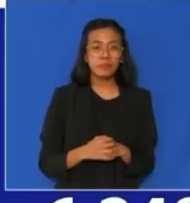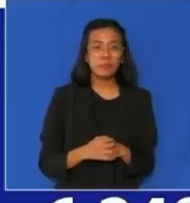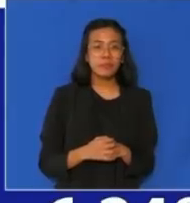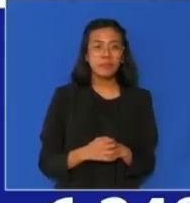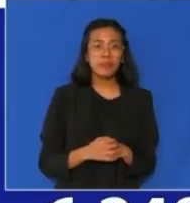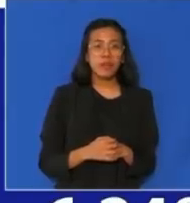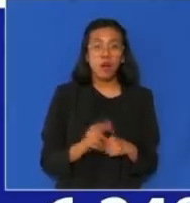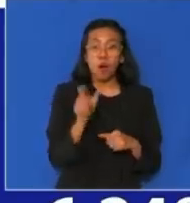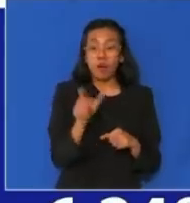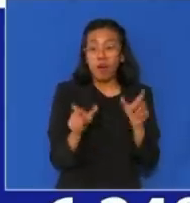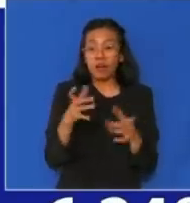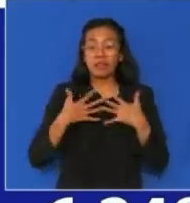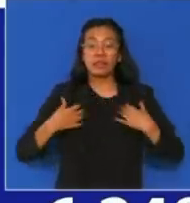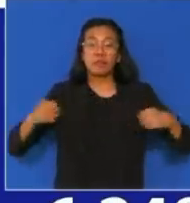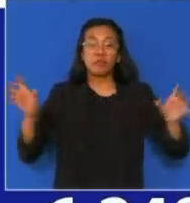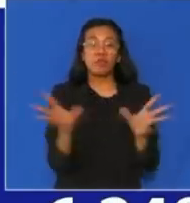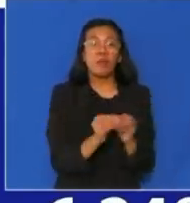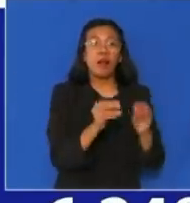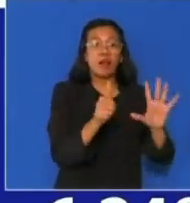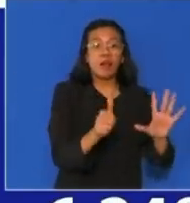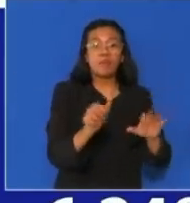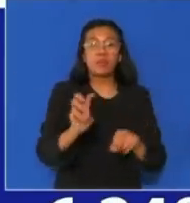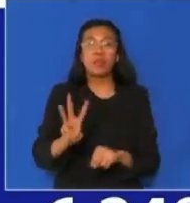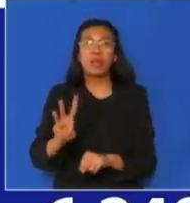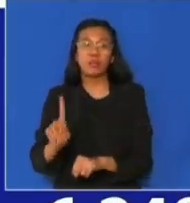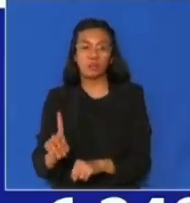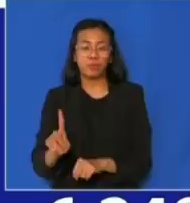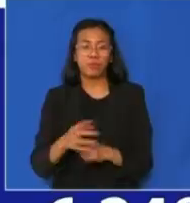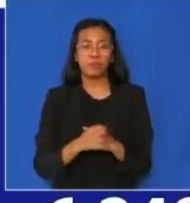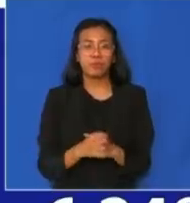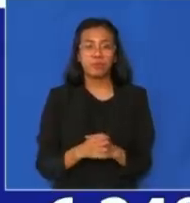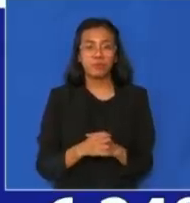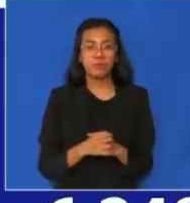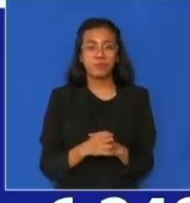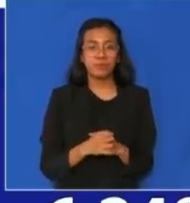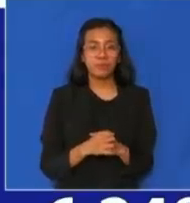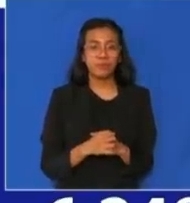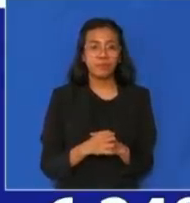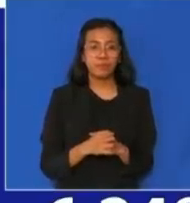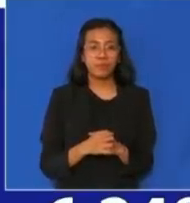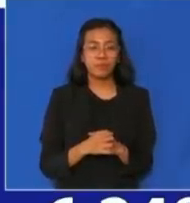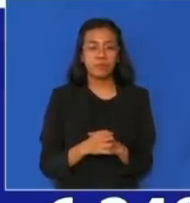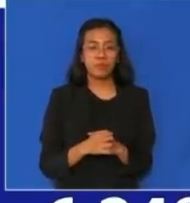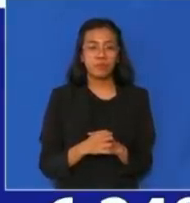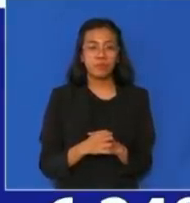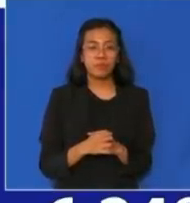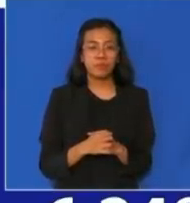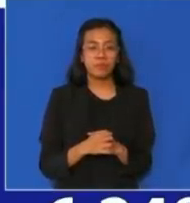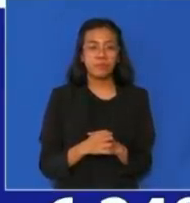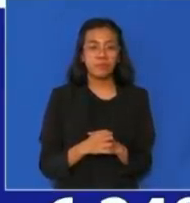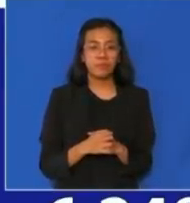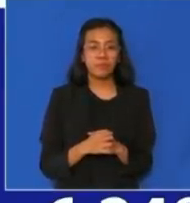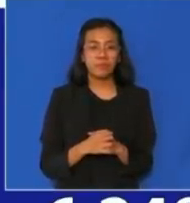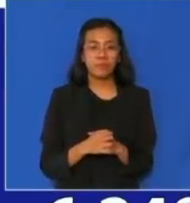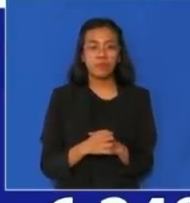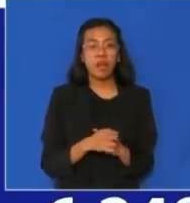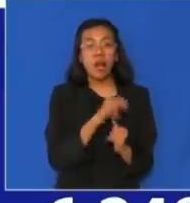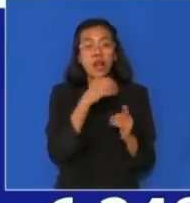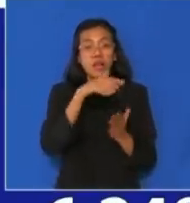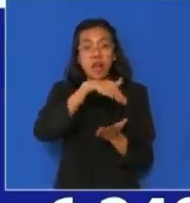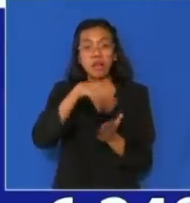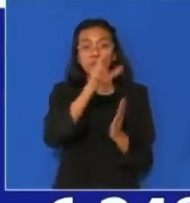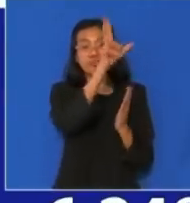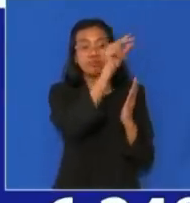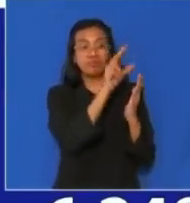631 Hai suara-suara kalau kemudian kita rinci data ini sebagai berikut